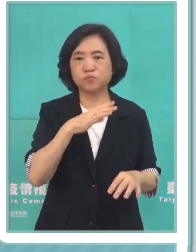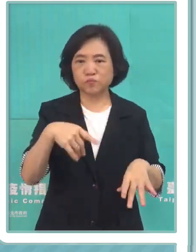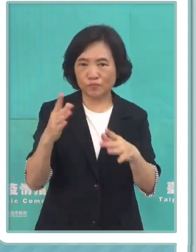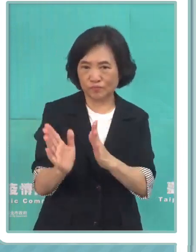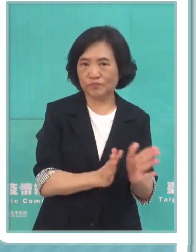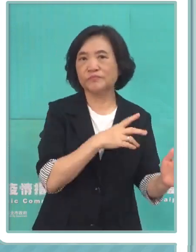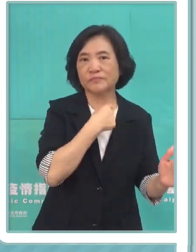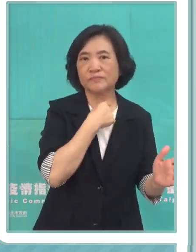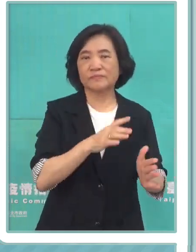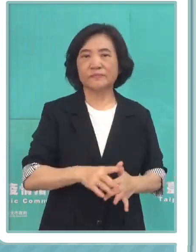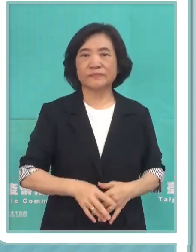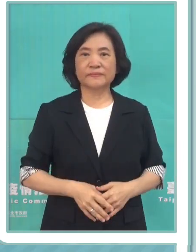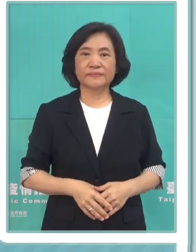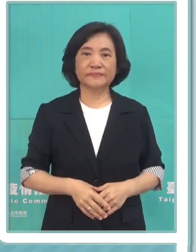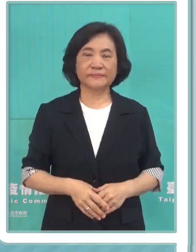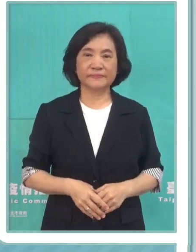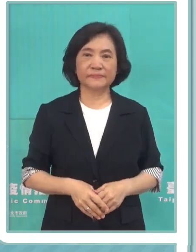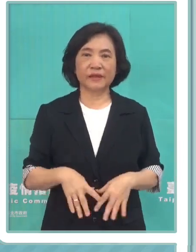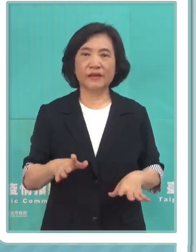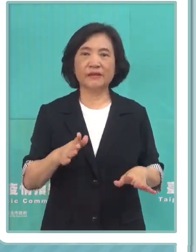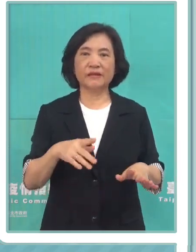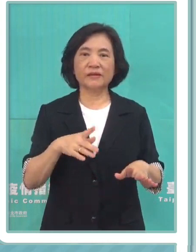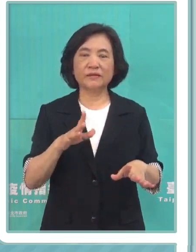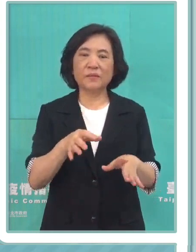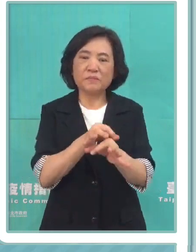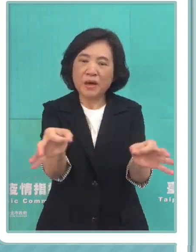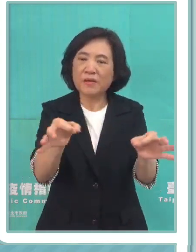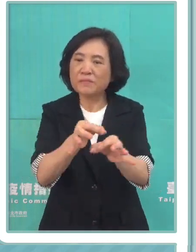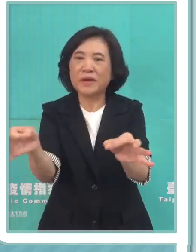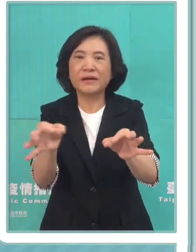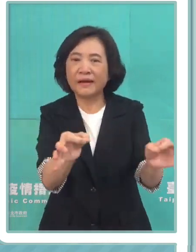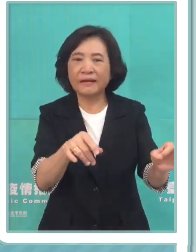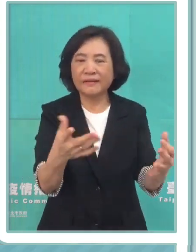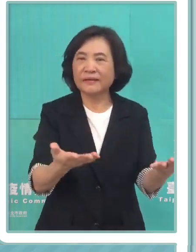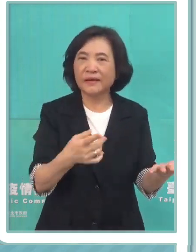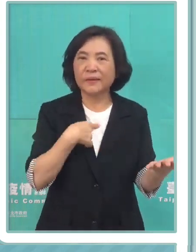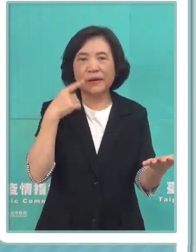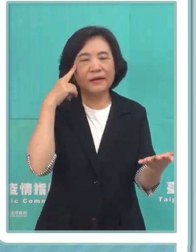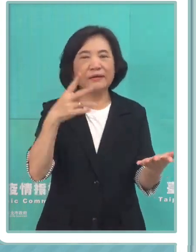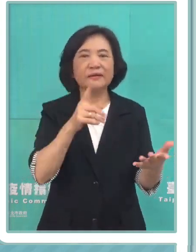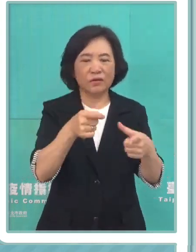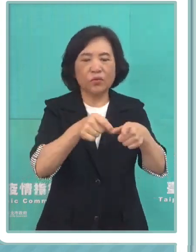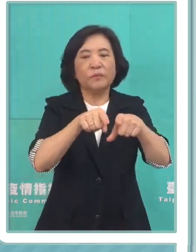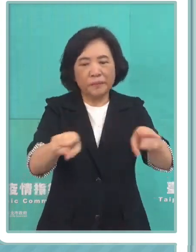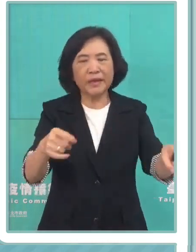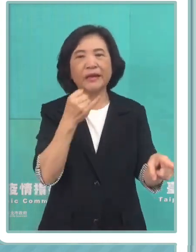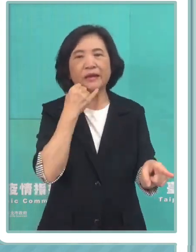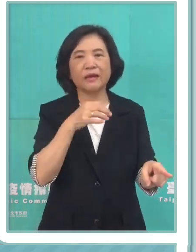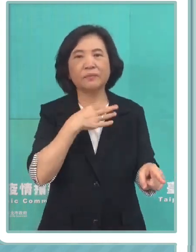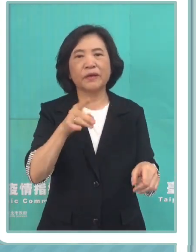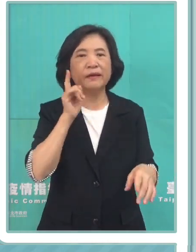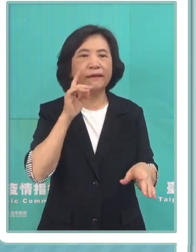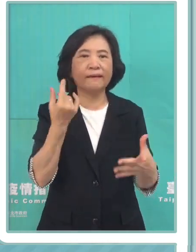备。至于说纾困哦，还是那一句话了，公平就好，不要搞成双标党了。